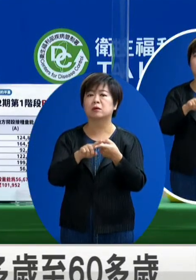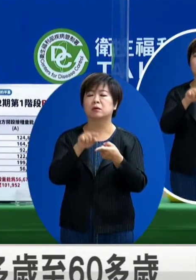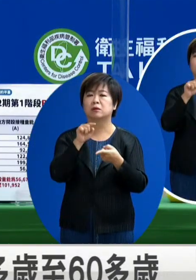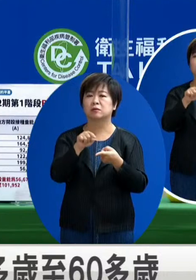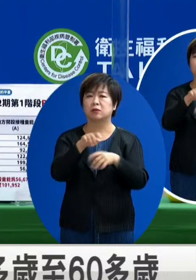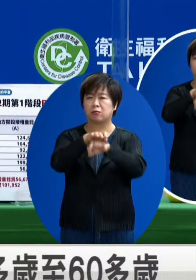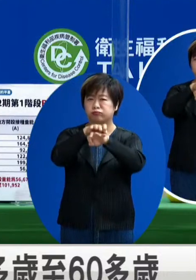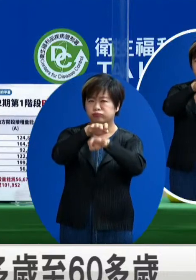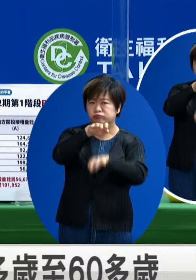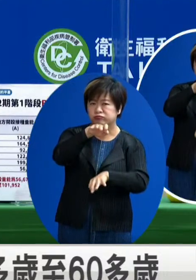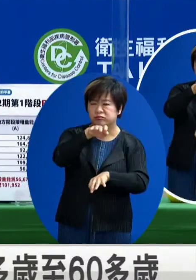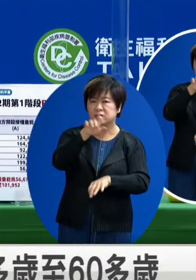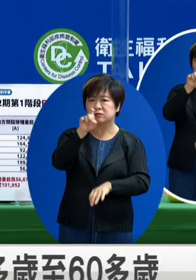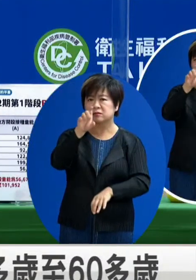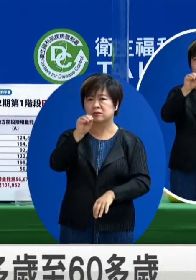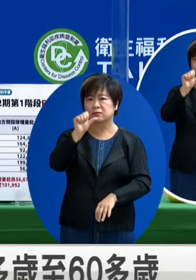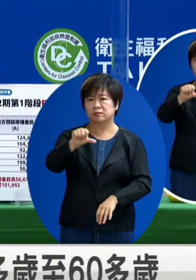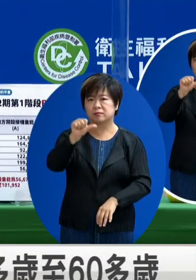的有